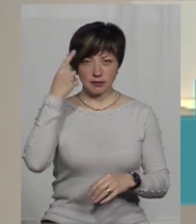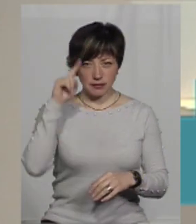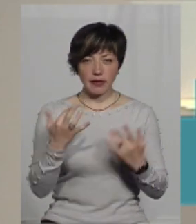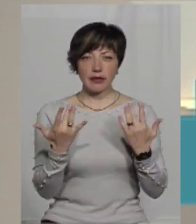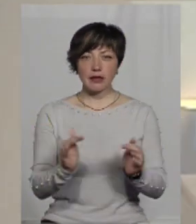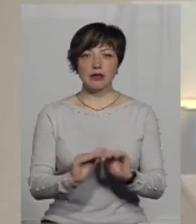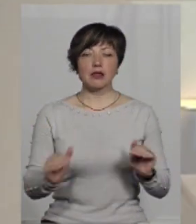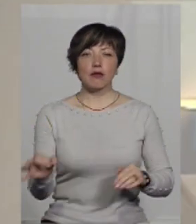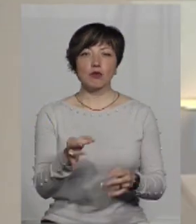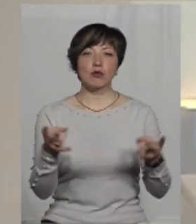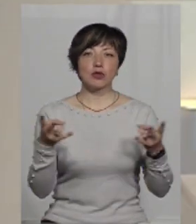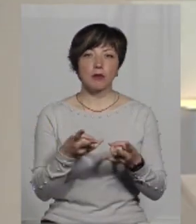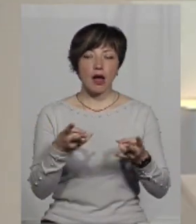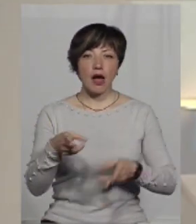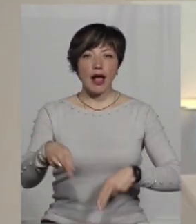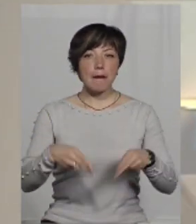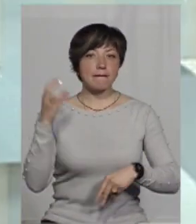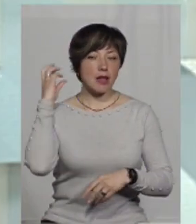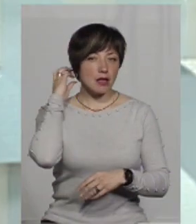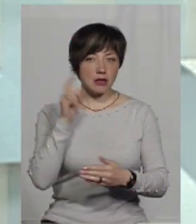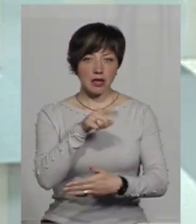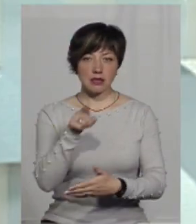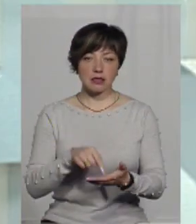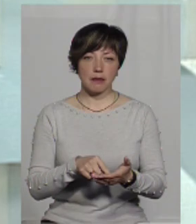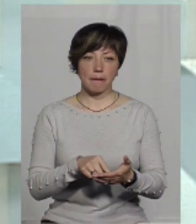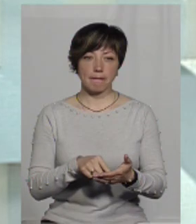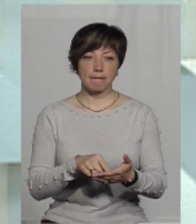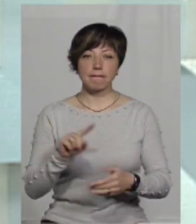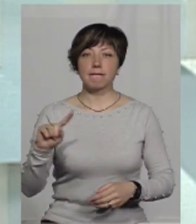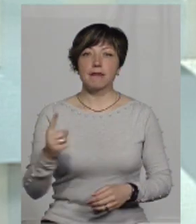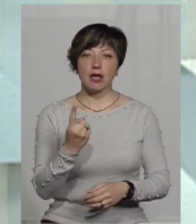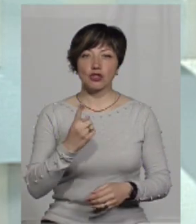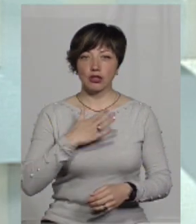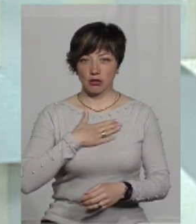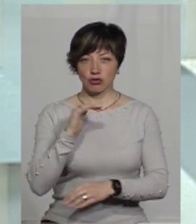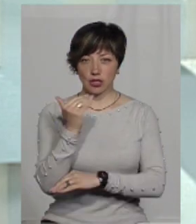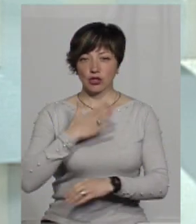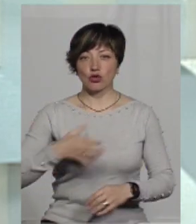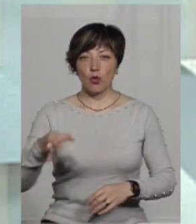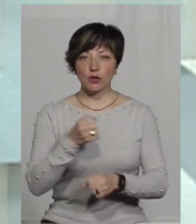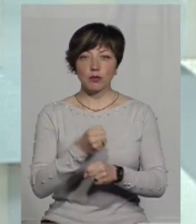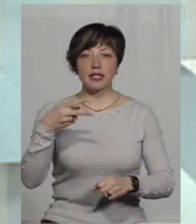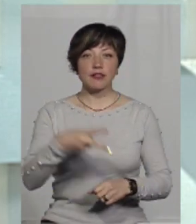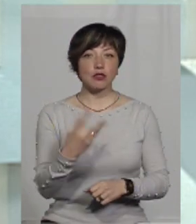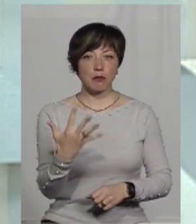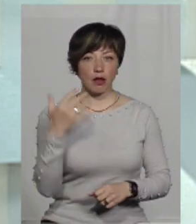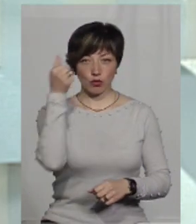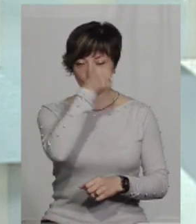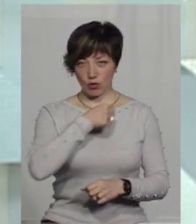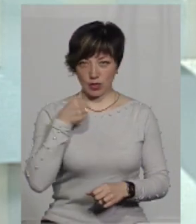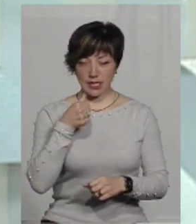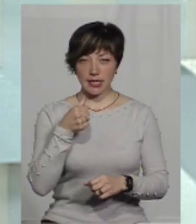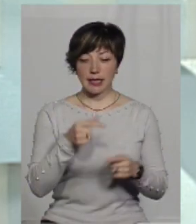в області потребують саме імплантації? Значить, перша імплантація нашій дитині з нашої області зроблена у 2005